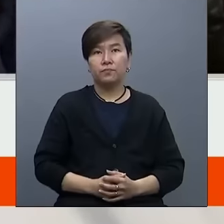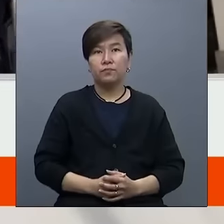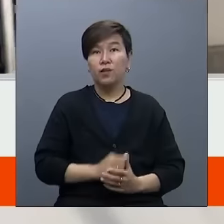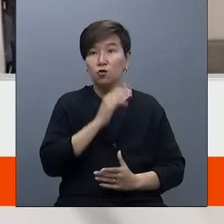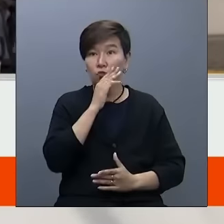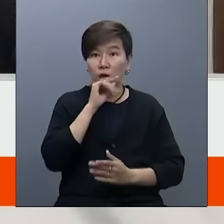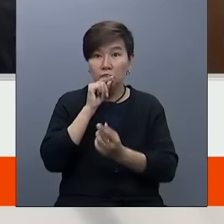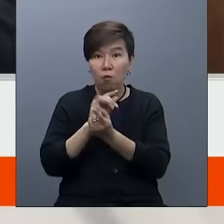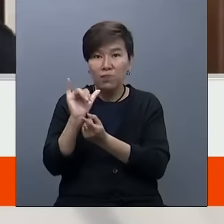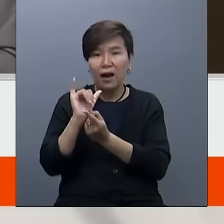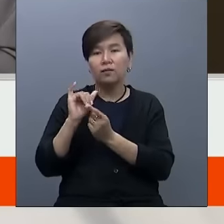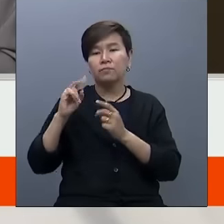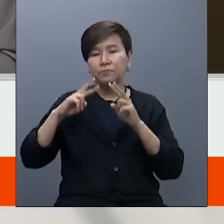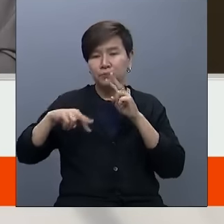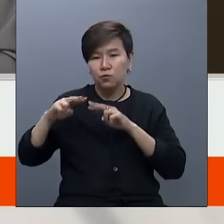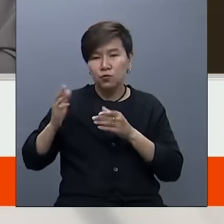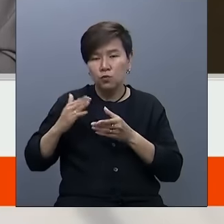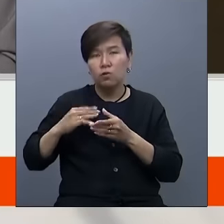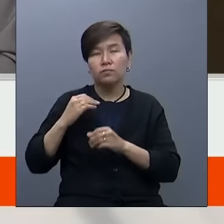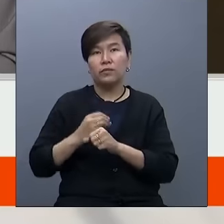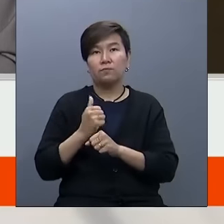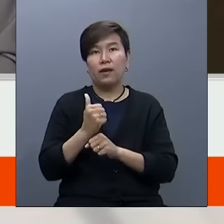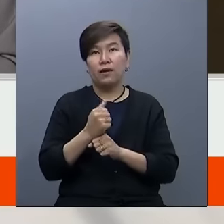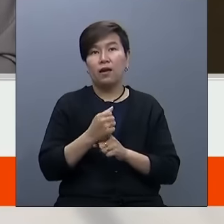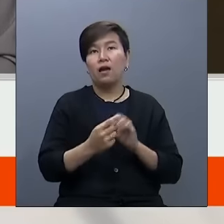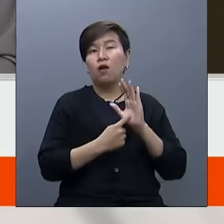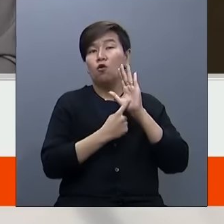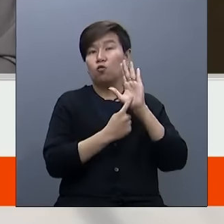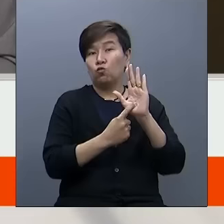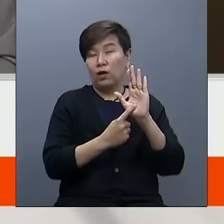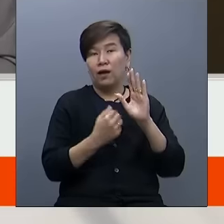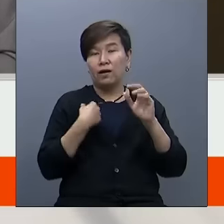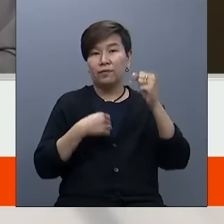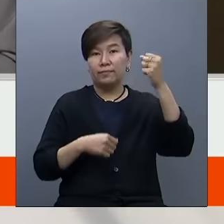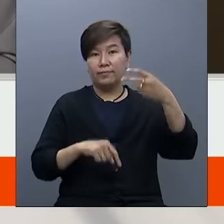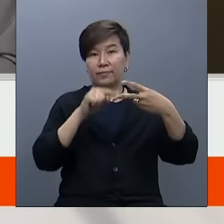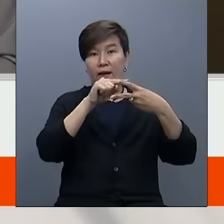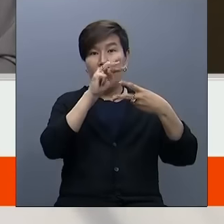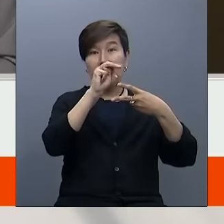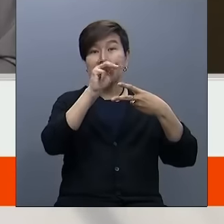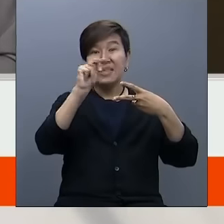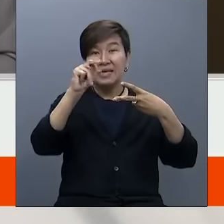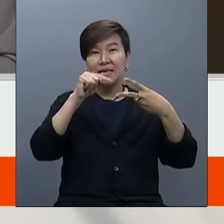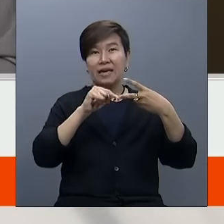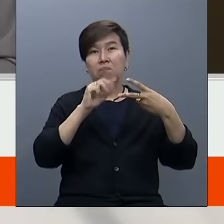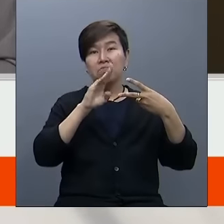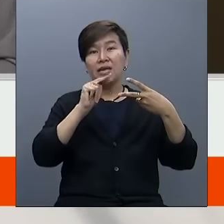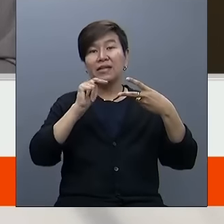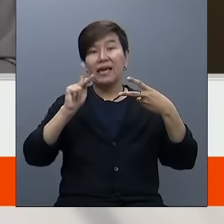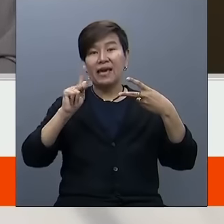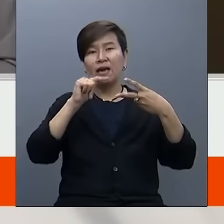ค่ะนั่นเท่ากับว่าถ้าเราลองเทียบเคียงคดีเว็บพนันออนไลน์2คดีก็คือคดีมินนี่และคดีที่เป็น